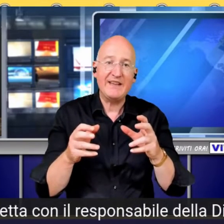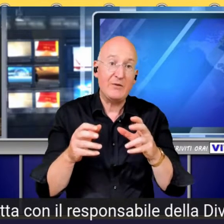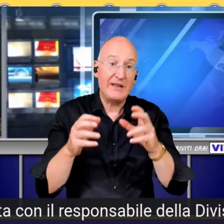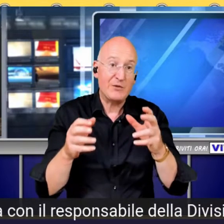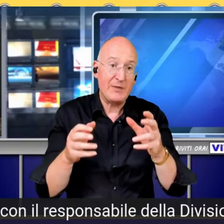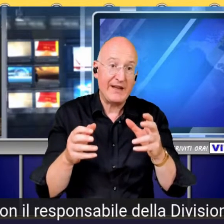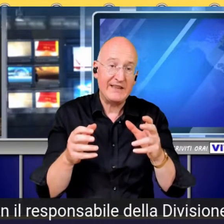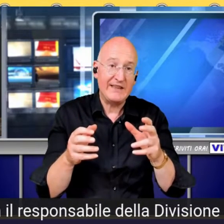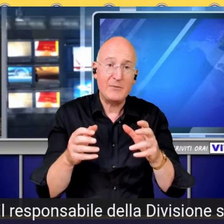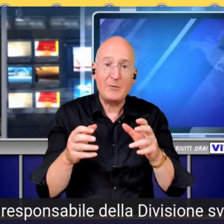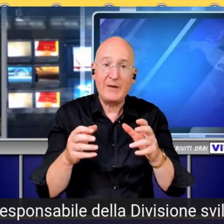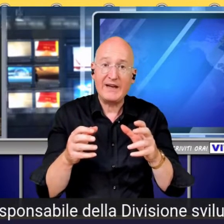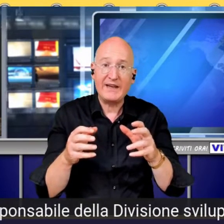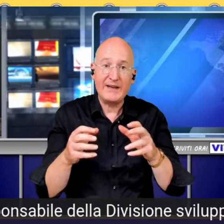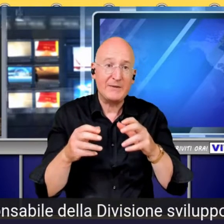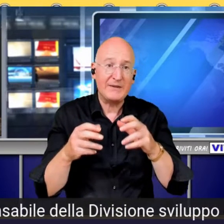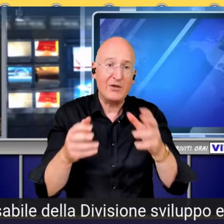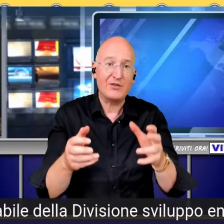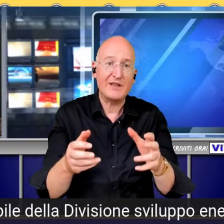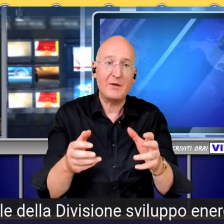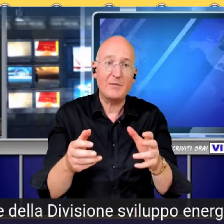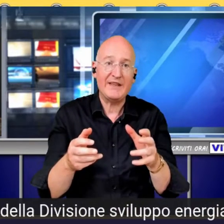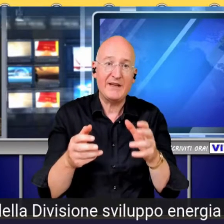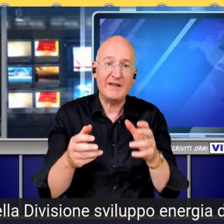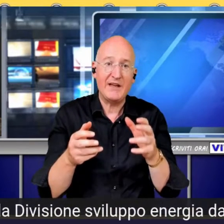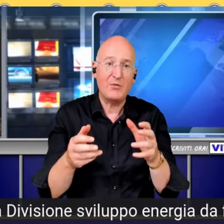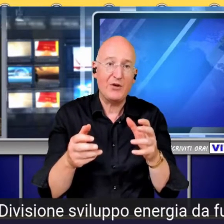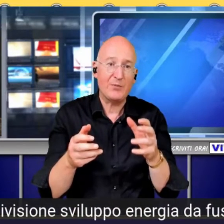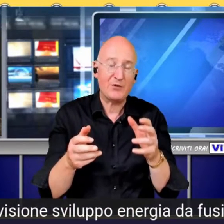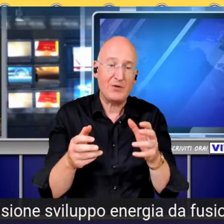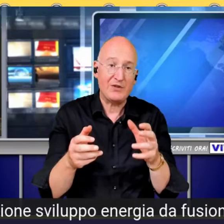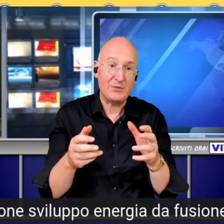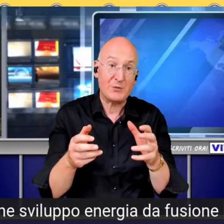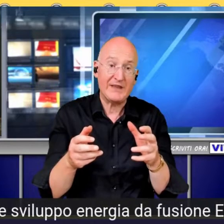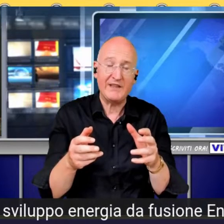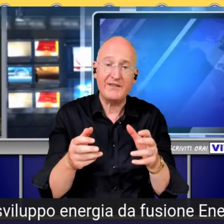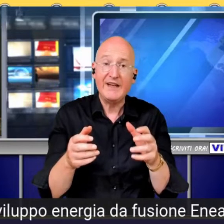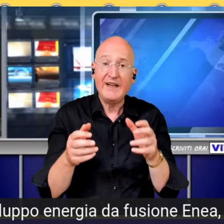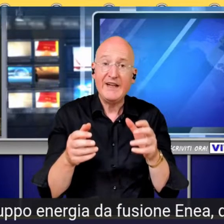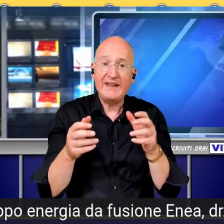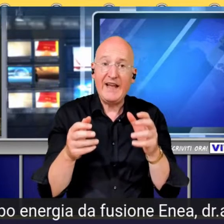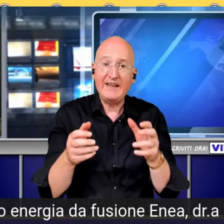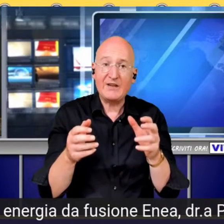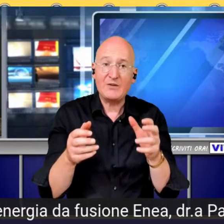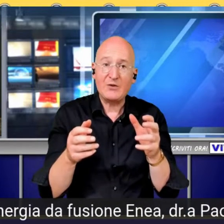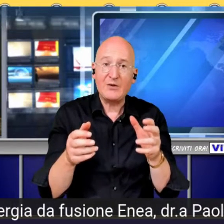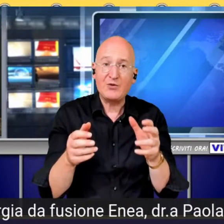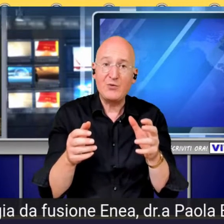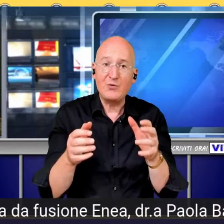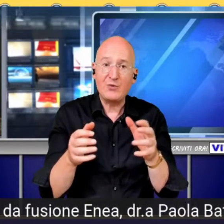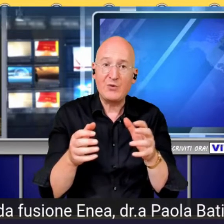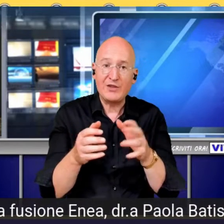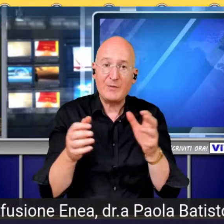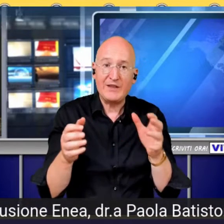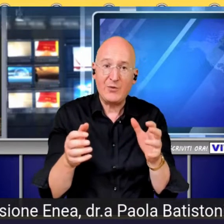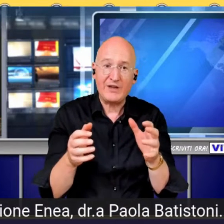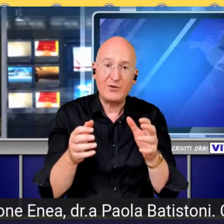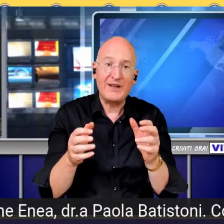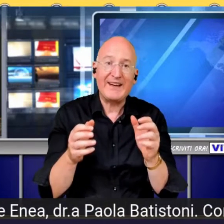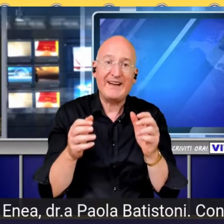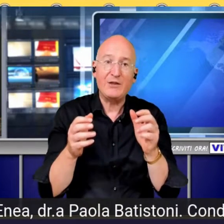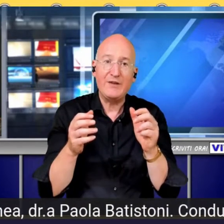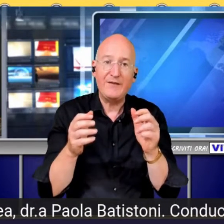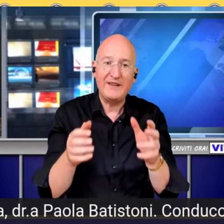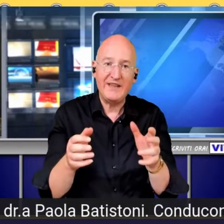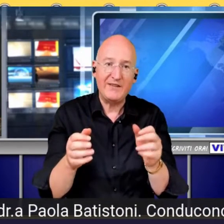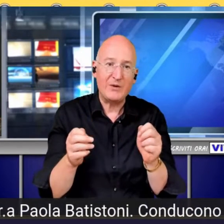passi in avanti insperati, ma che danno estremamente delle buone prospettive. Lei su questo aspetto qua,